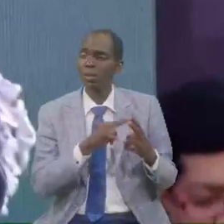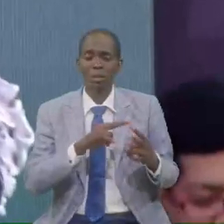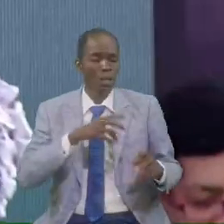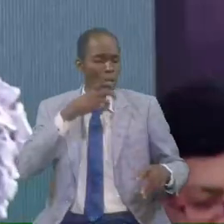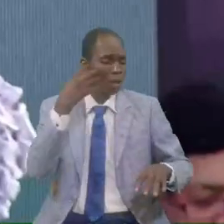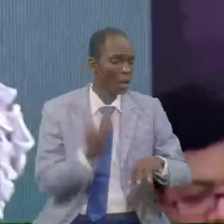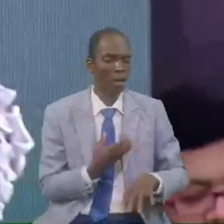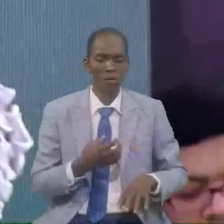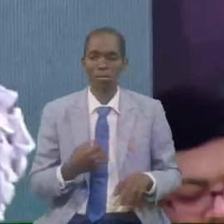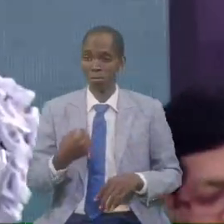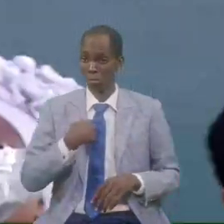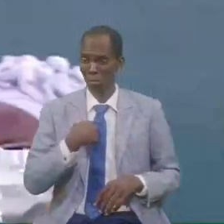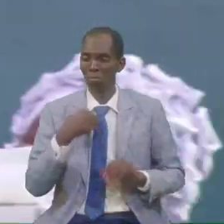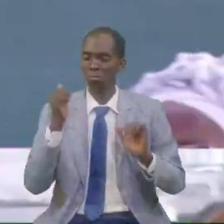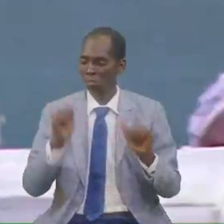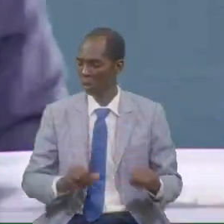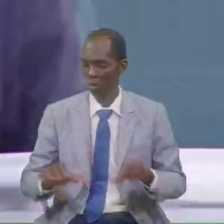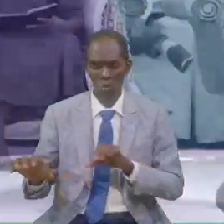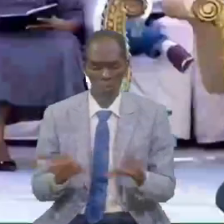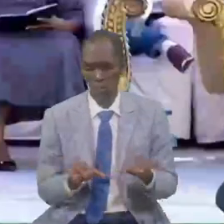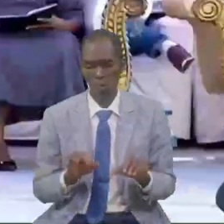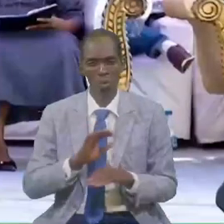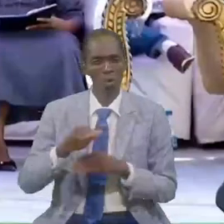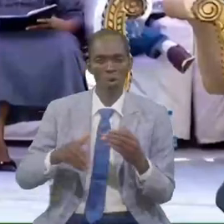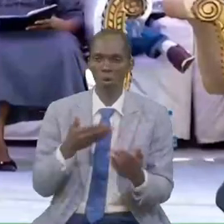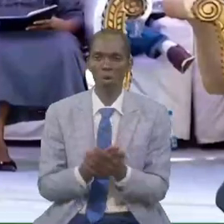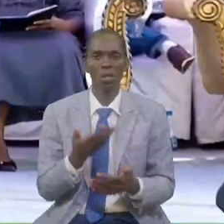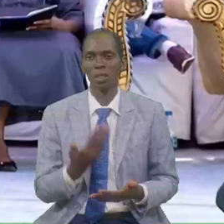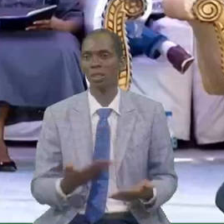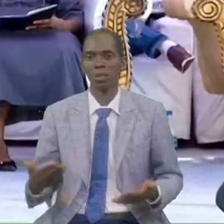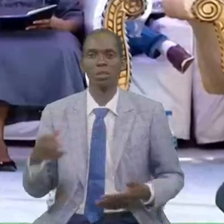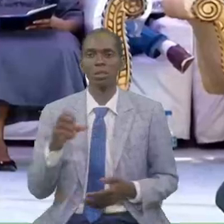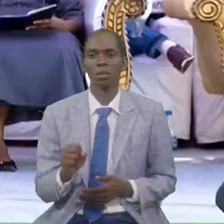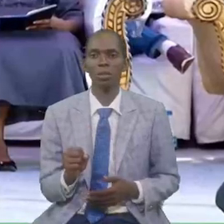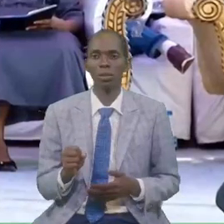D'autres disent, ah, moi, je ne peux pas étudier cette matière, elle est très difficile, mais moi, je puis tout.